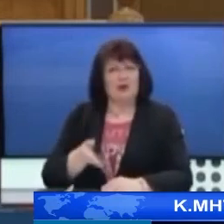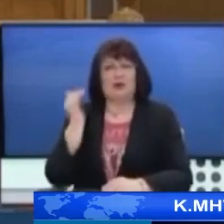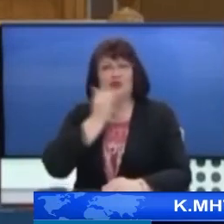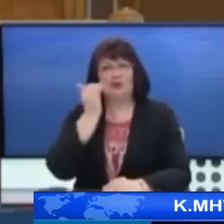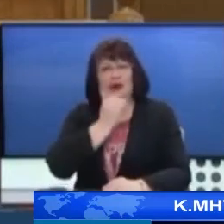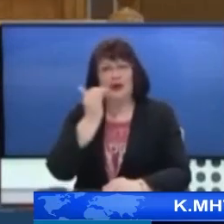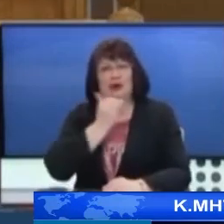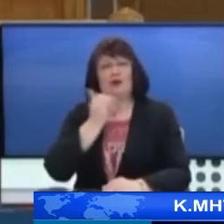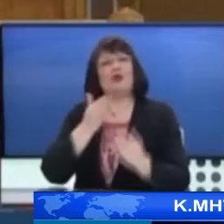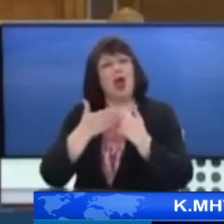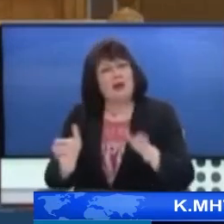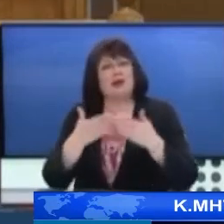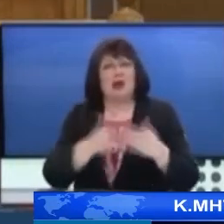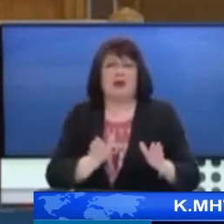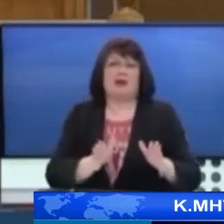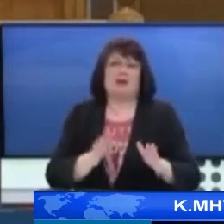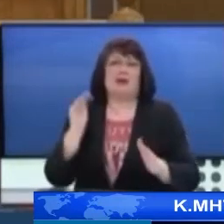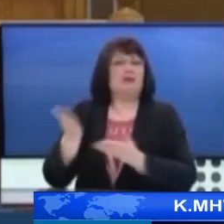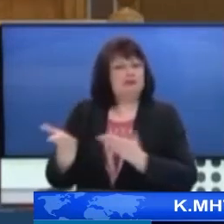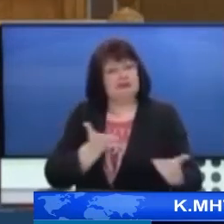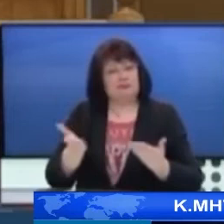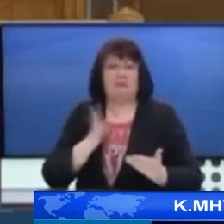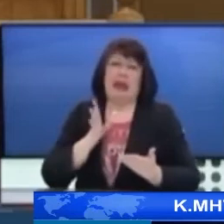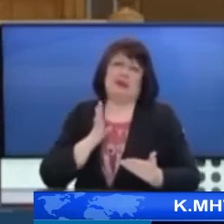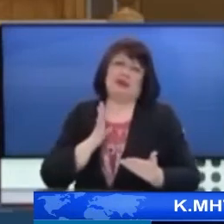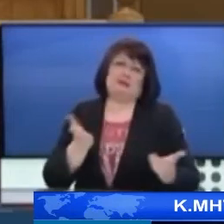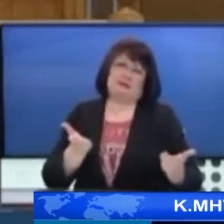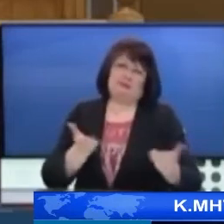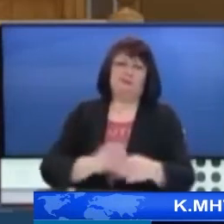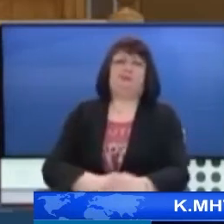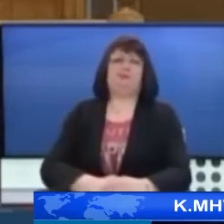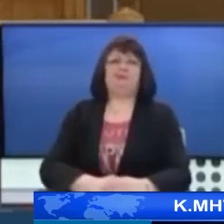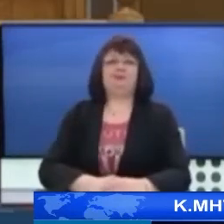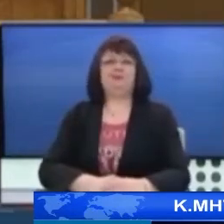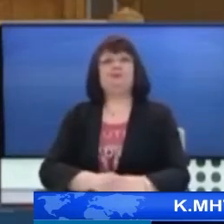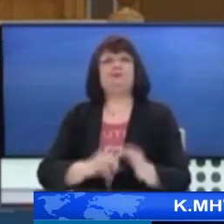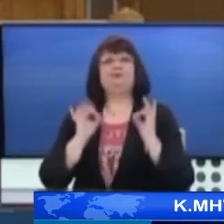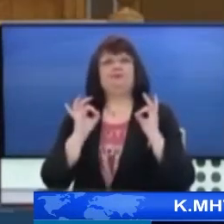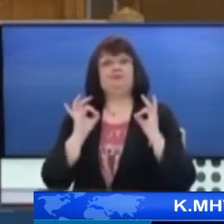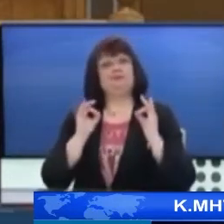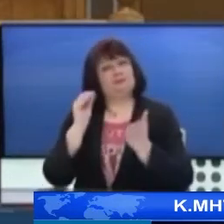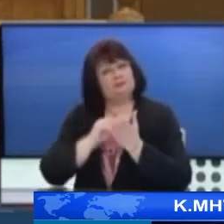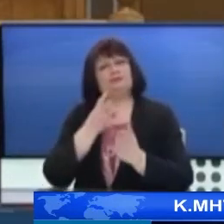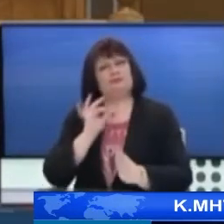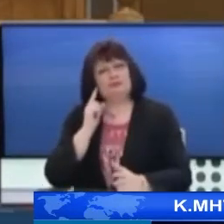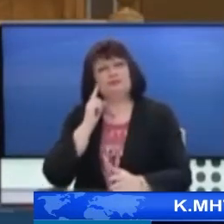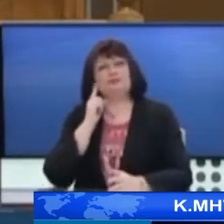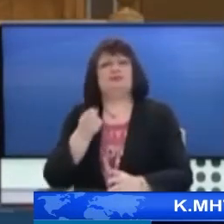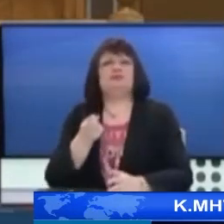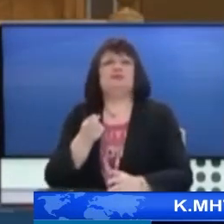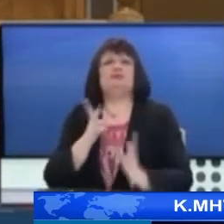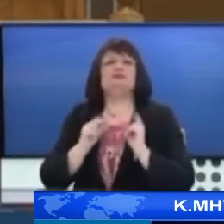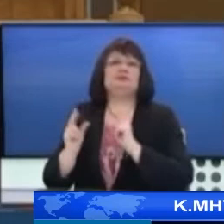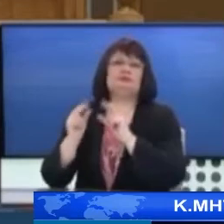μπορέσουν γρήγορα να ξανανοίξουν και να εξυπηρετήσουν τους πελάτες τους. Και βέβαια θα έχουμε την ευκαιρία να